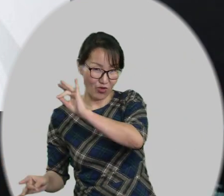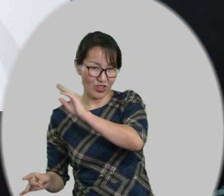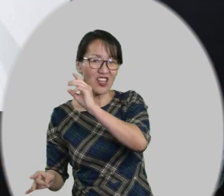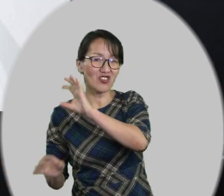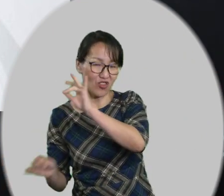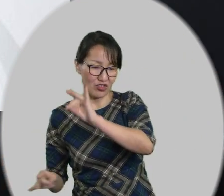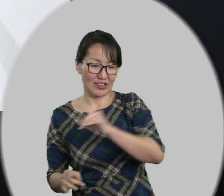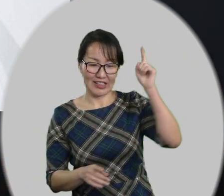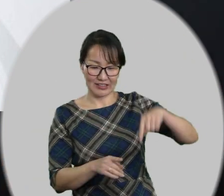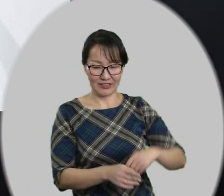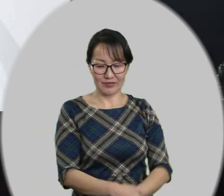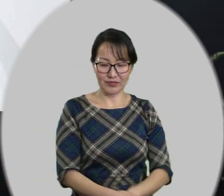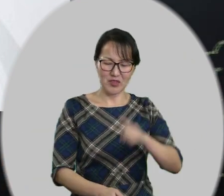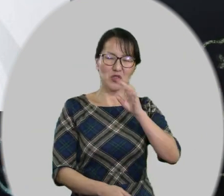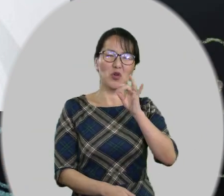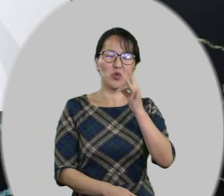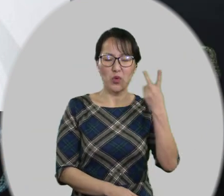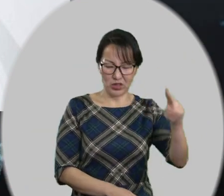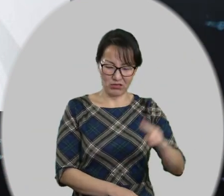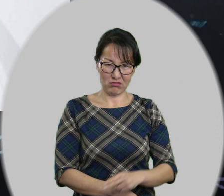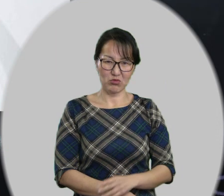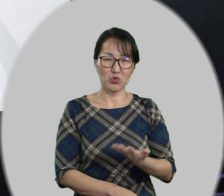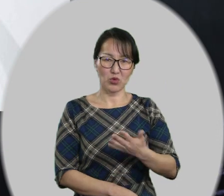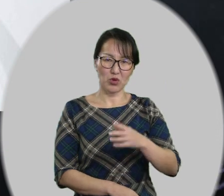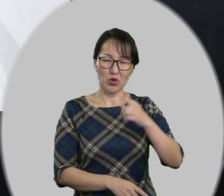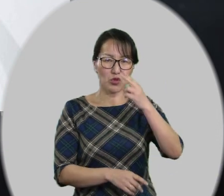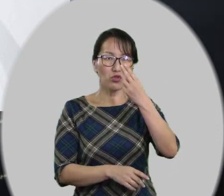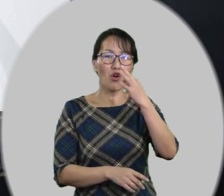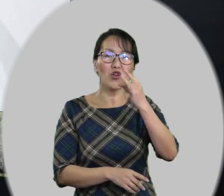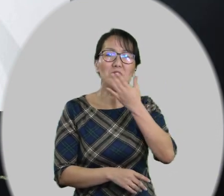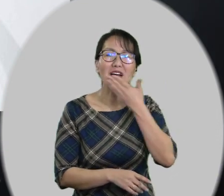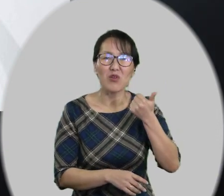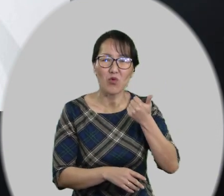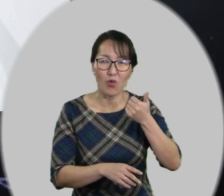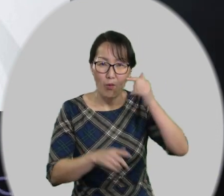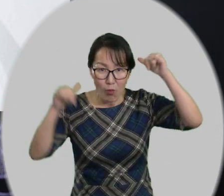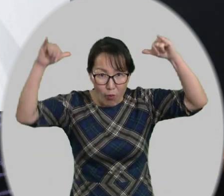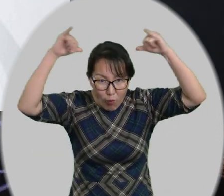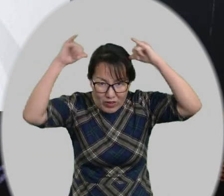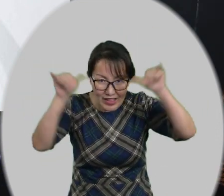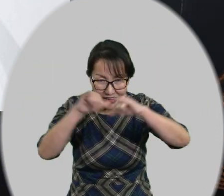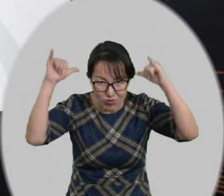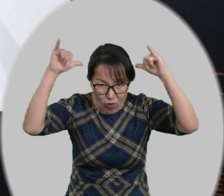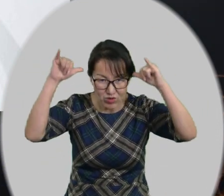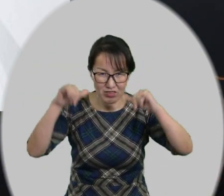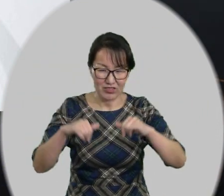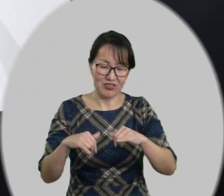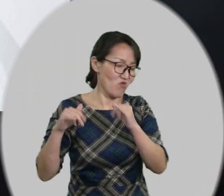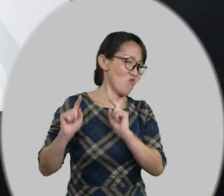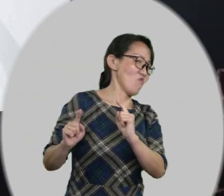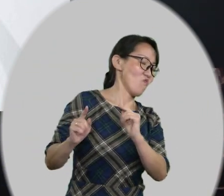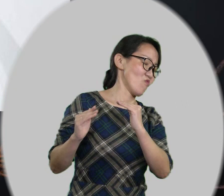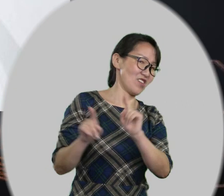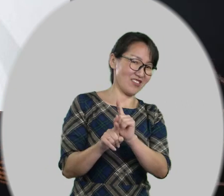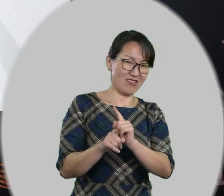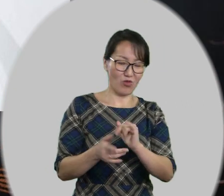ярьдаг. За, зөрүүд гэдэг утгатай үгийг дөргүү бухшиг гэдгээр үгнүүд бол дандаа хэл зүгнүүд